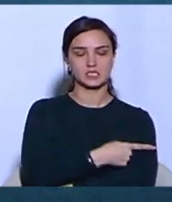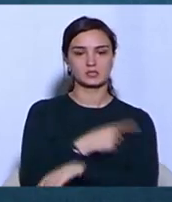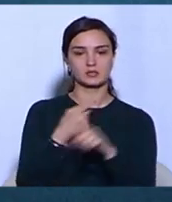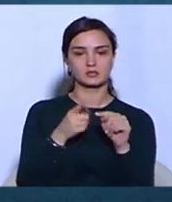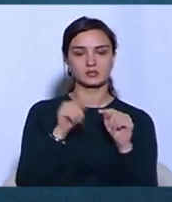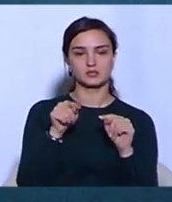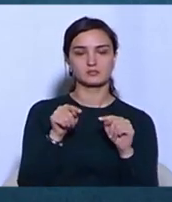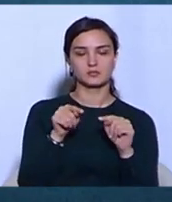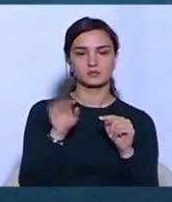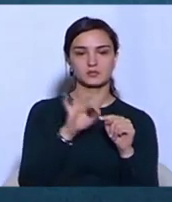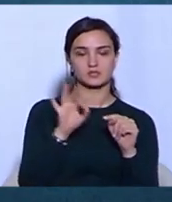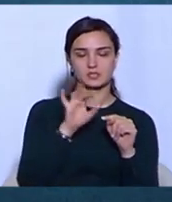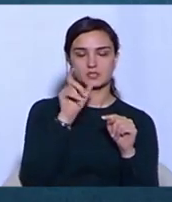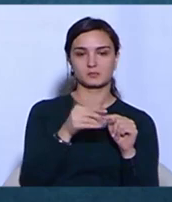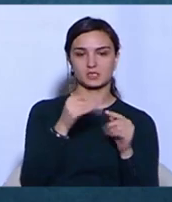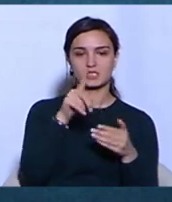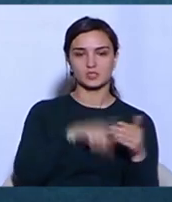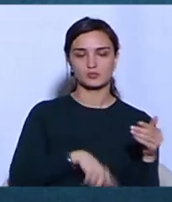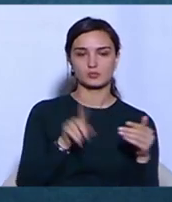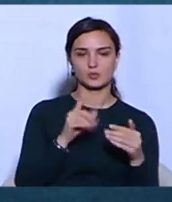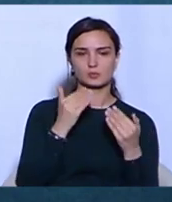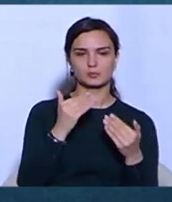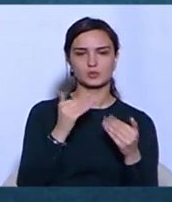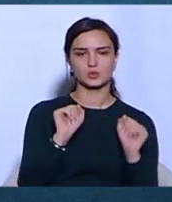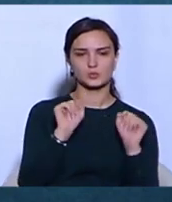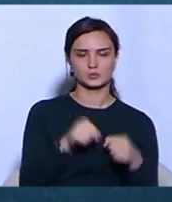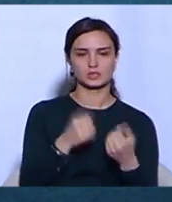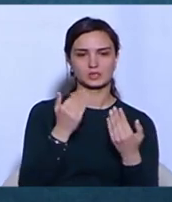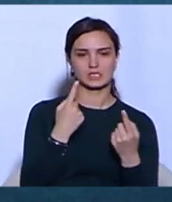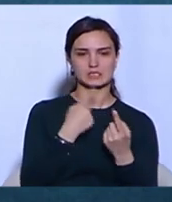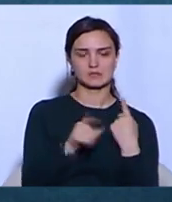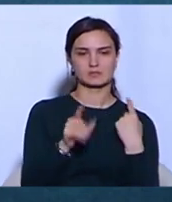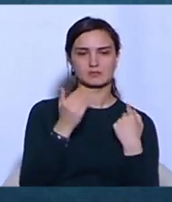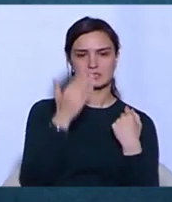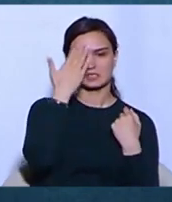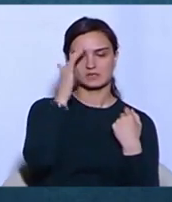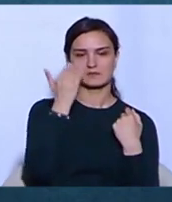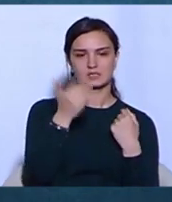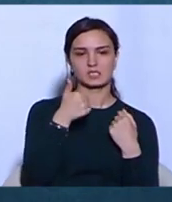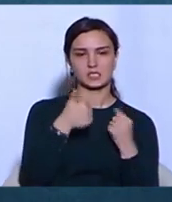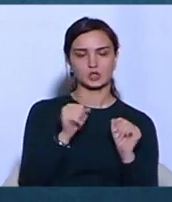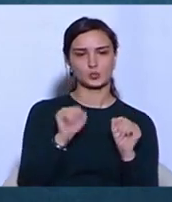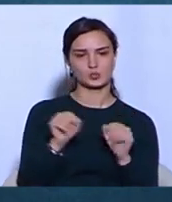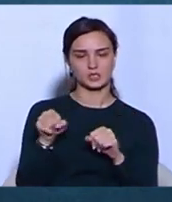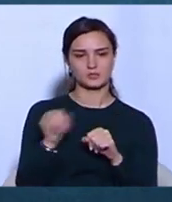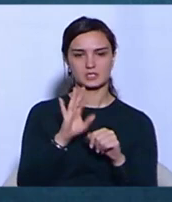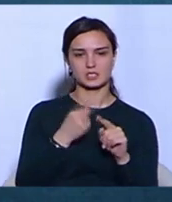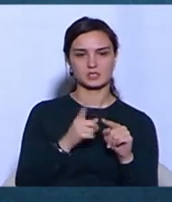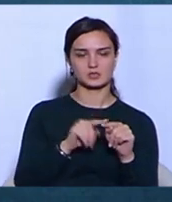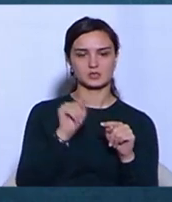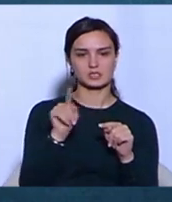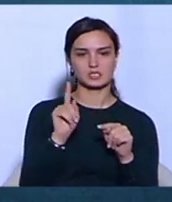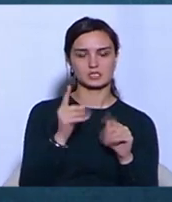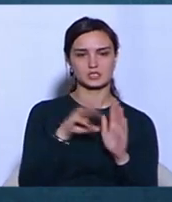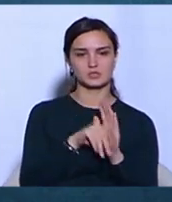ამ უნარებზე მუშაობა და ადამიანის დარწმუნება რომ მისი უნარი განსხვავდება სხვისგან კარგი უნარებით არა მარტო ის რომ